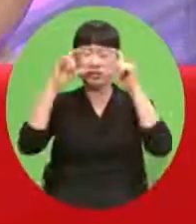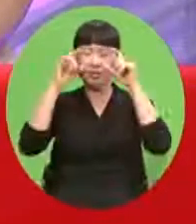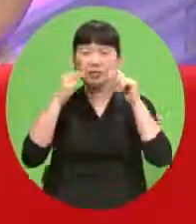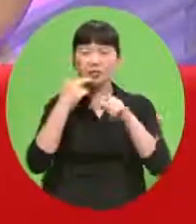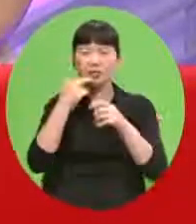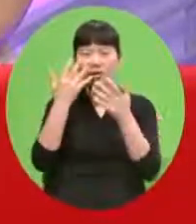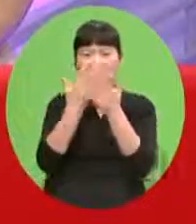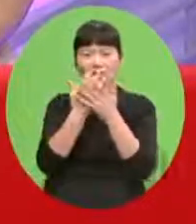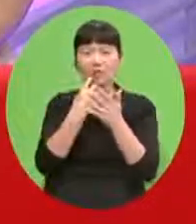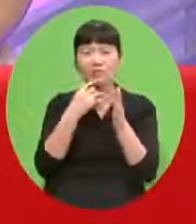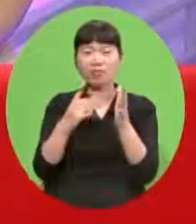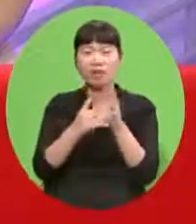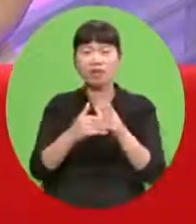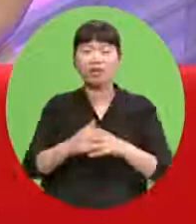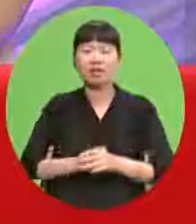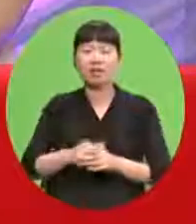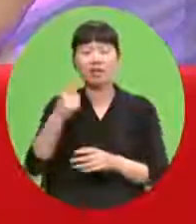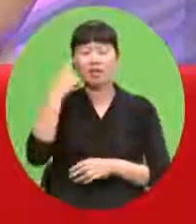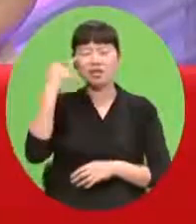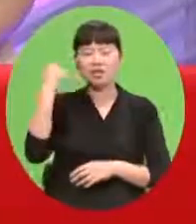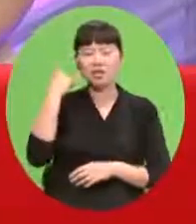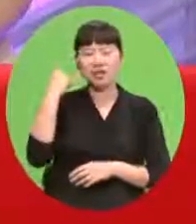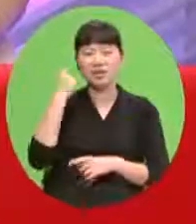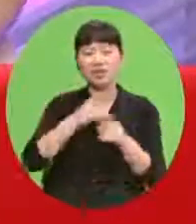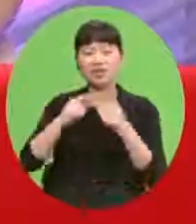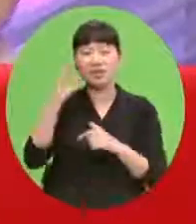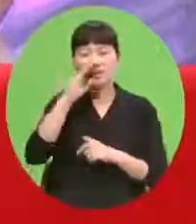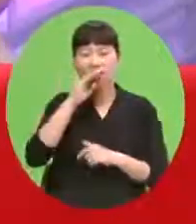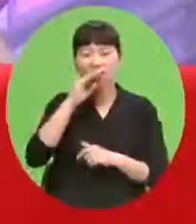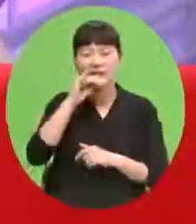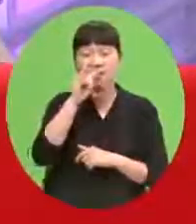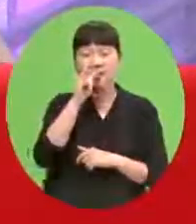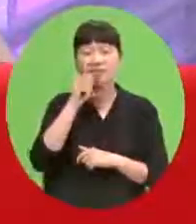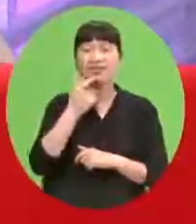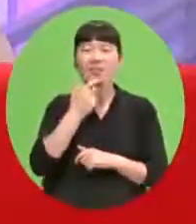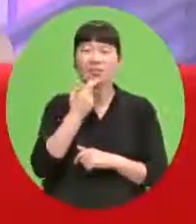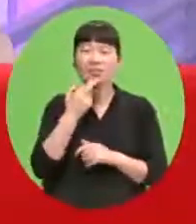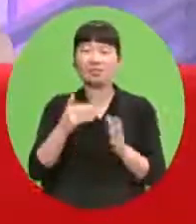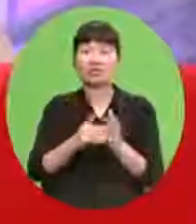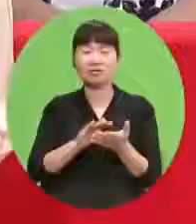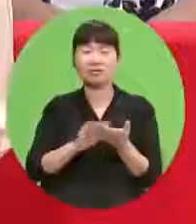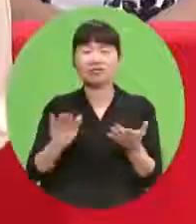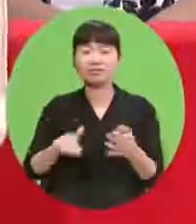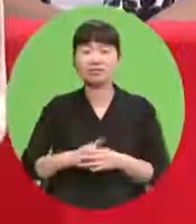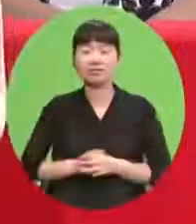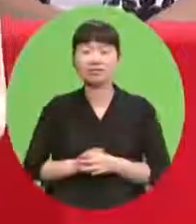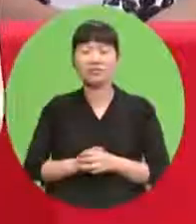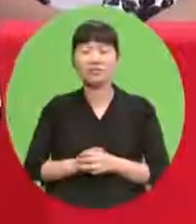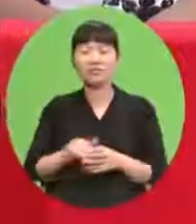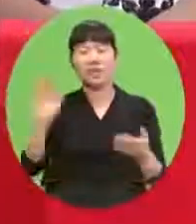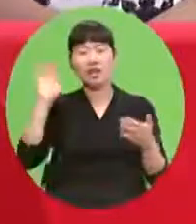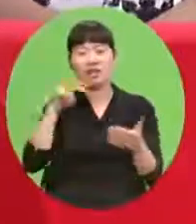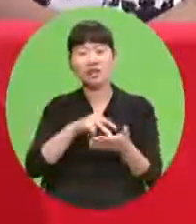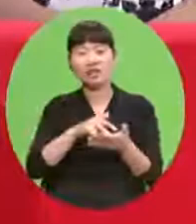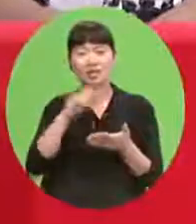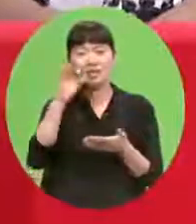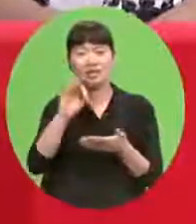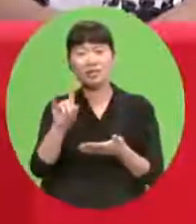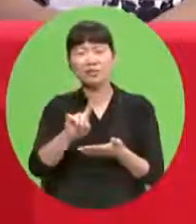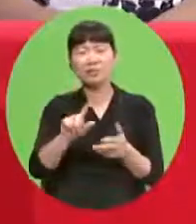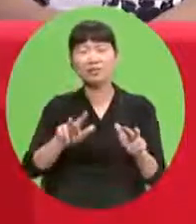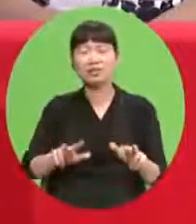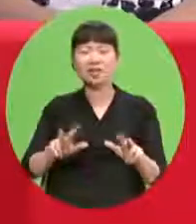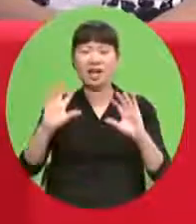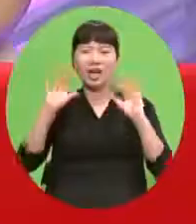안 보이는 거지 그렇다고 시력이 더 나빠지거나 그러진 않습니다. 아, 네네. 네. 그럼 학생들의 경우에는 네. 어떻습니까? 근데